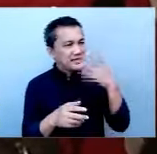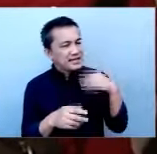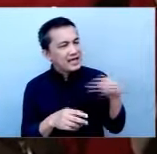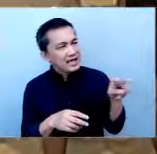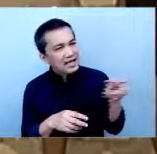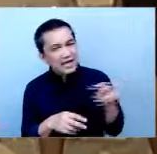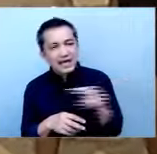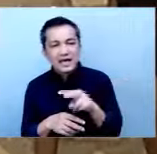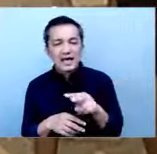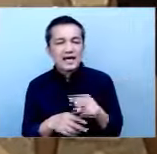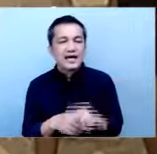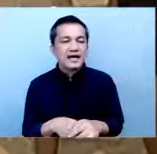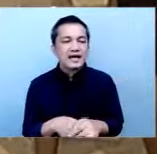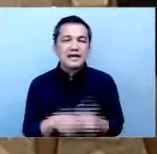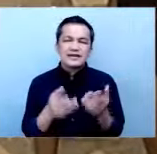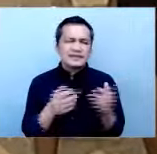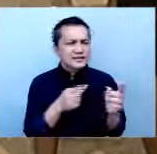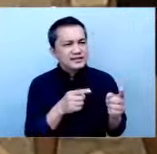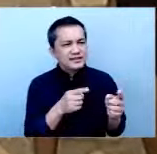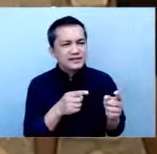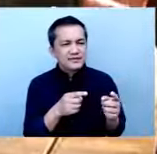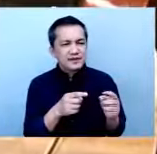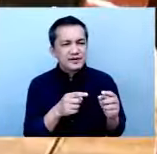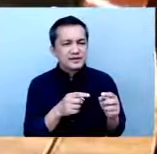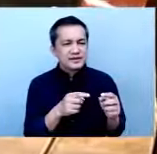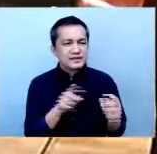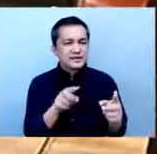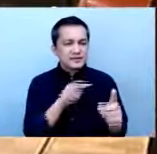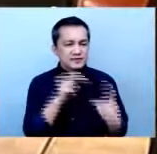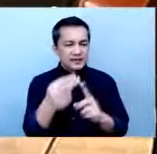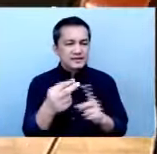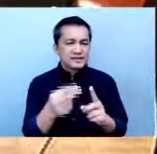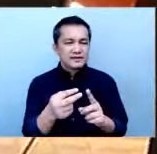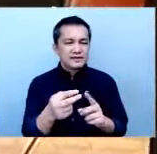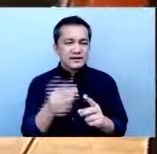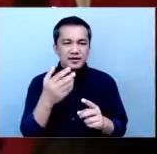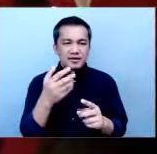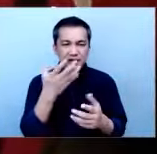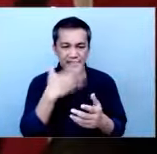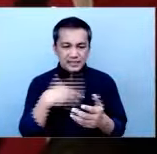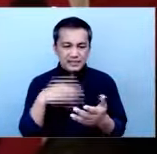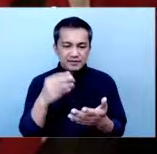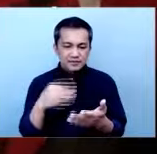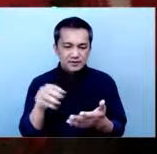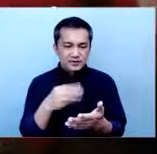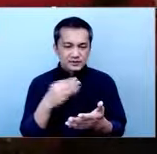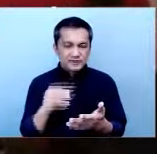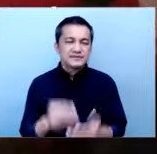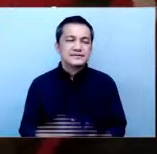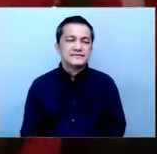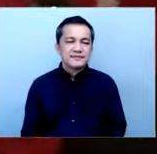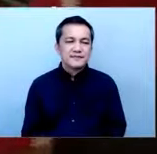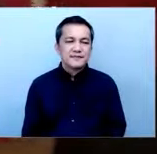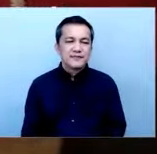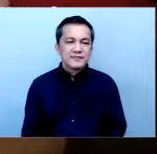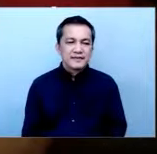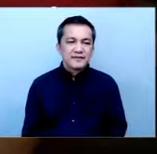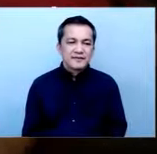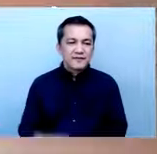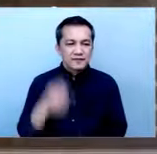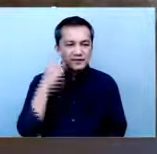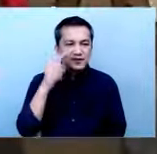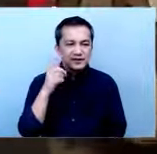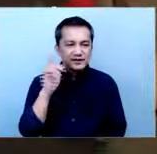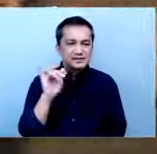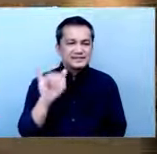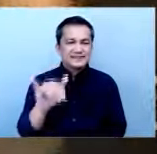nila. Yung mga tanawin nila. Maganda yung music nila. Talagang pang ano, panghabang